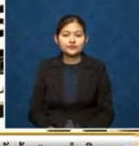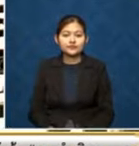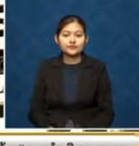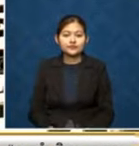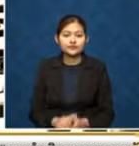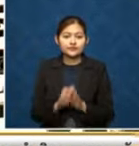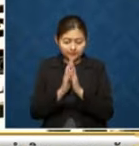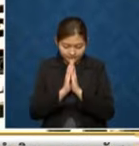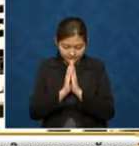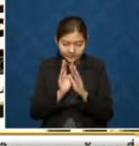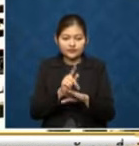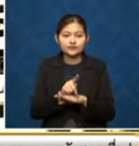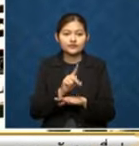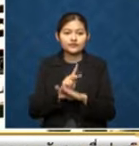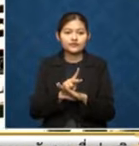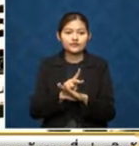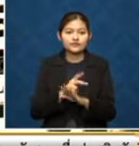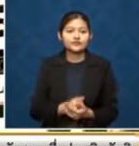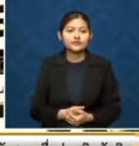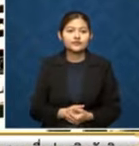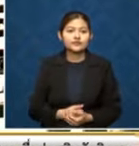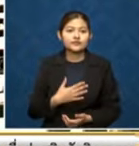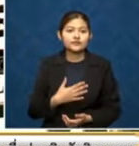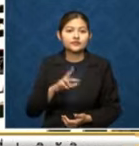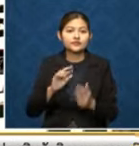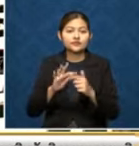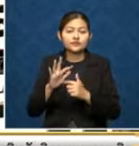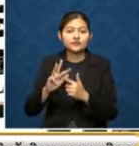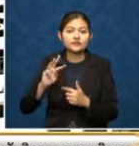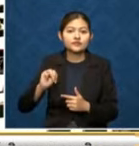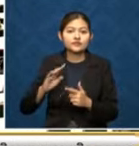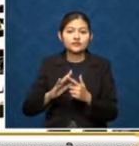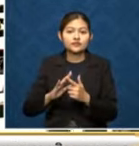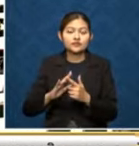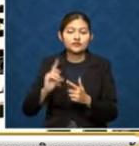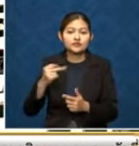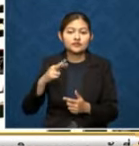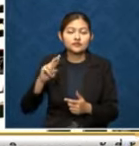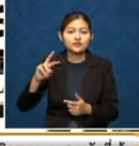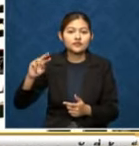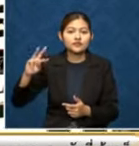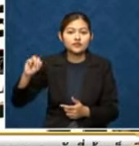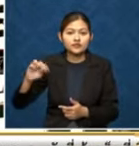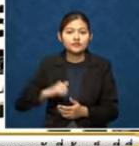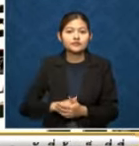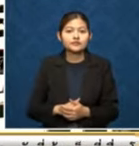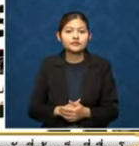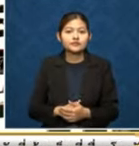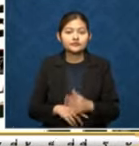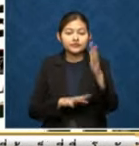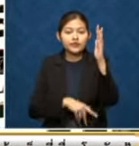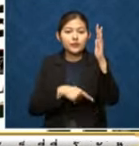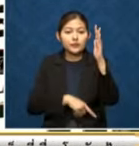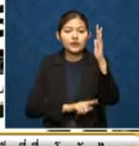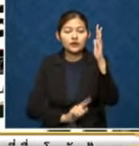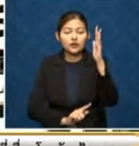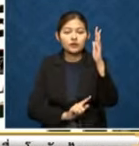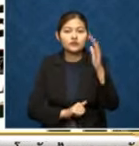ท่านประธานสภาที่เคารพกระผมร่มธรรมขำนุรักษ์สมาชิกสภาผู้แทนราษฎรจังหวัดพัลุงพรรค